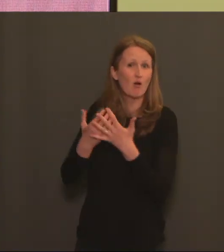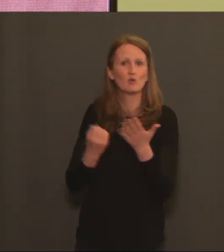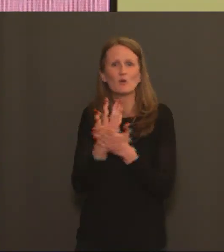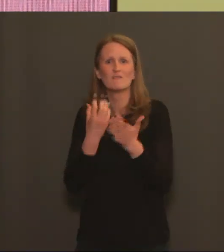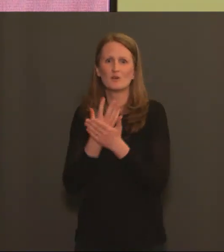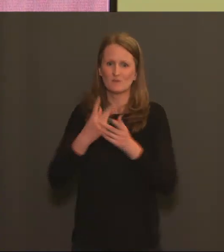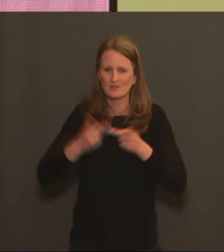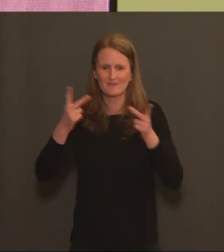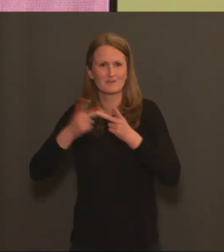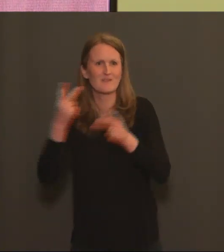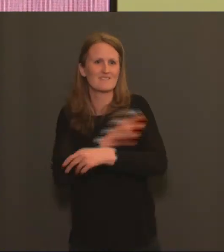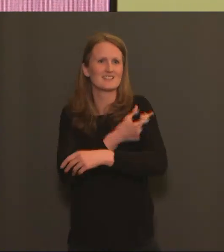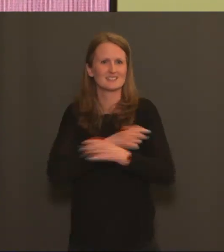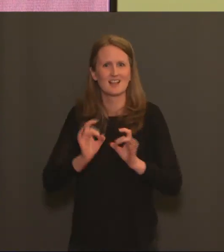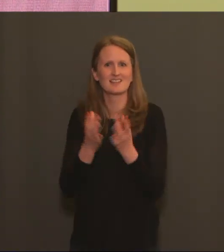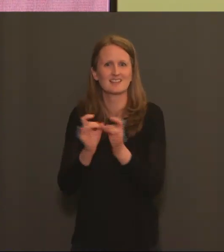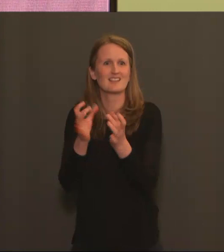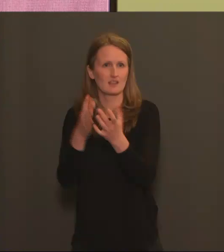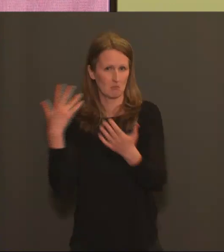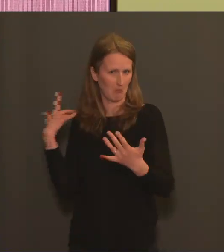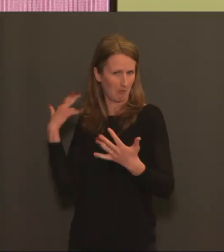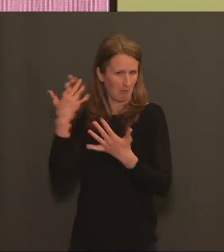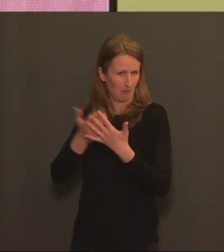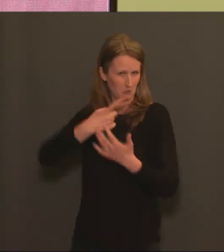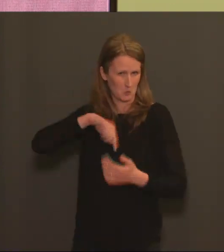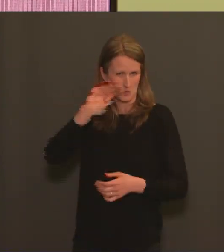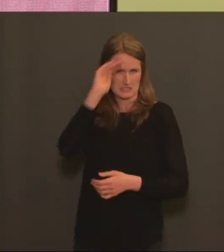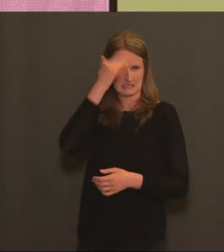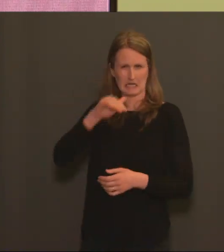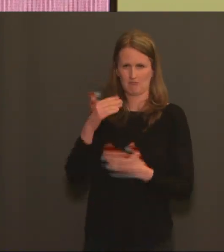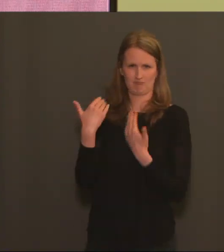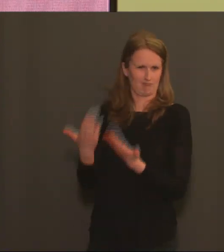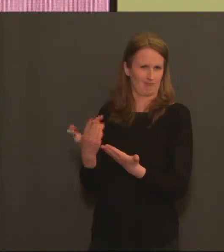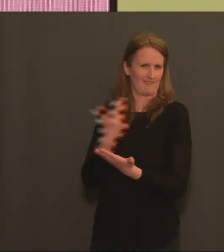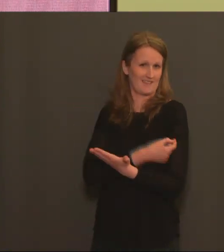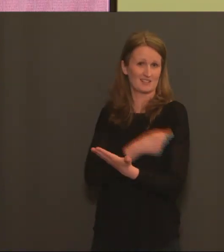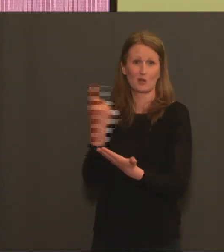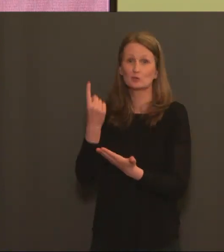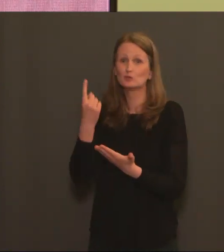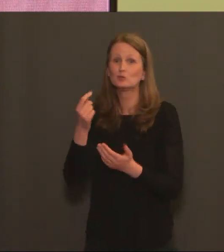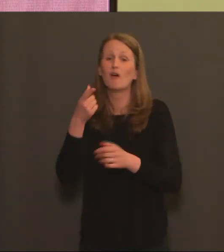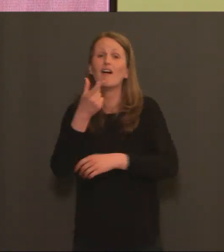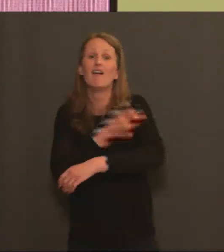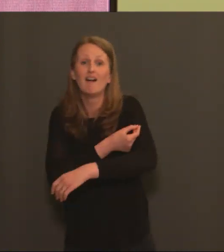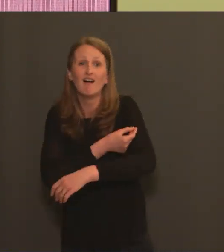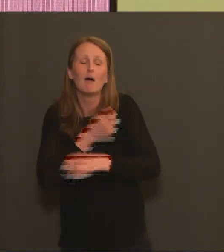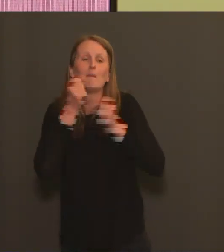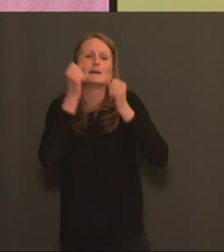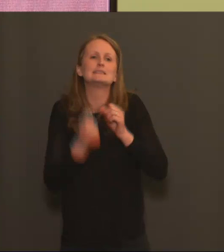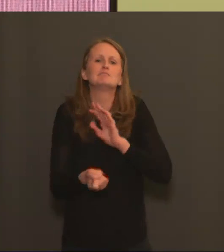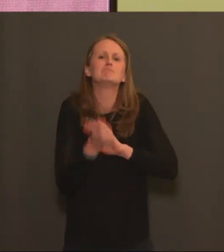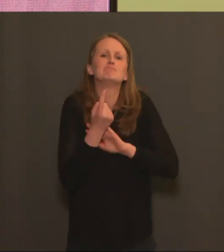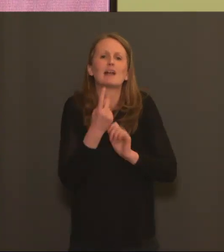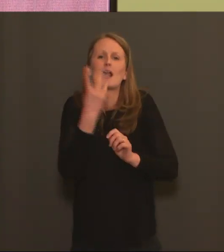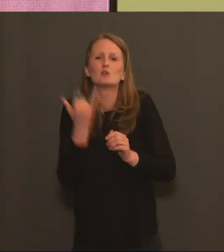secondaires apparaissent en déant les quelques jours et rarement les quelques semaines qui suivent la vaccination. Pas après